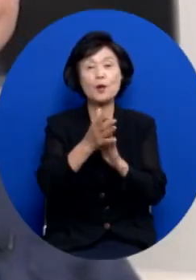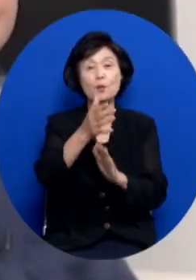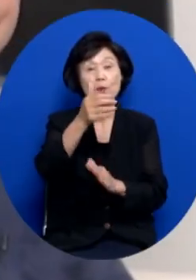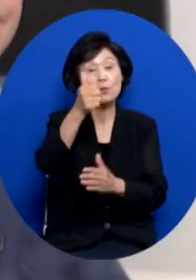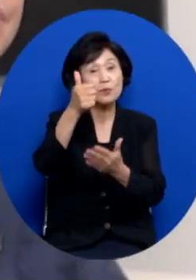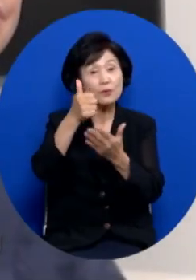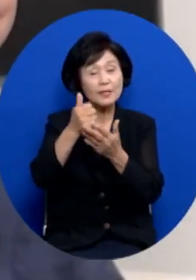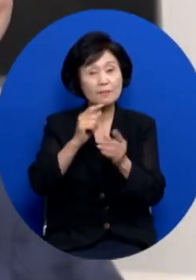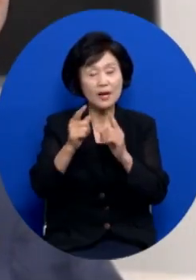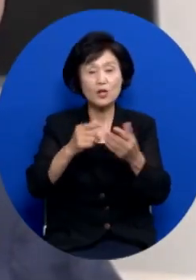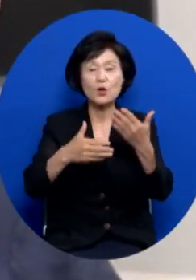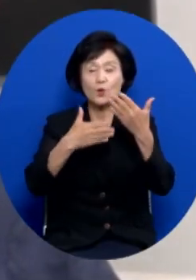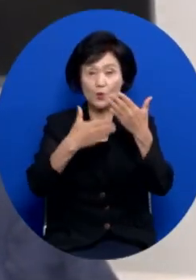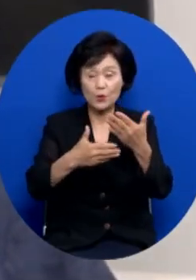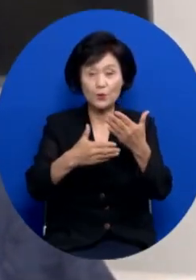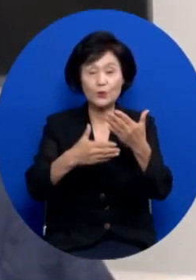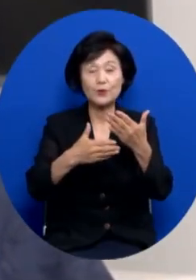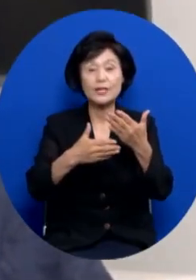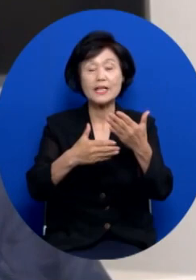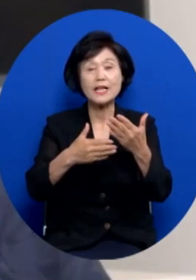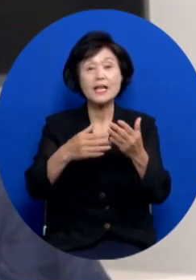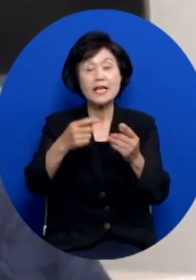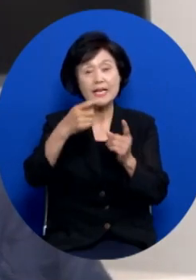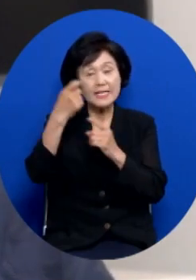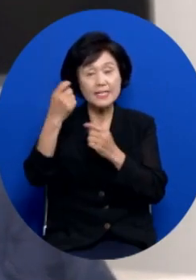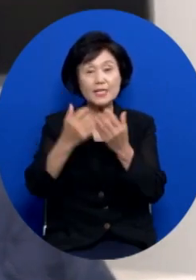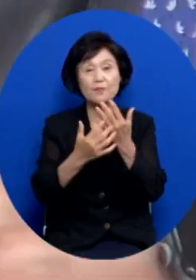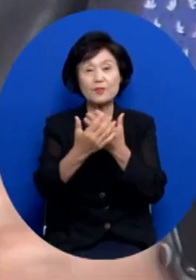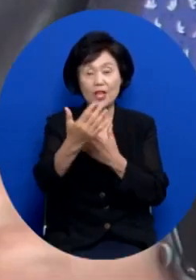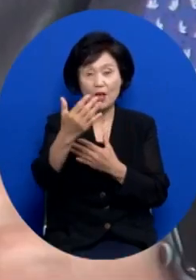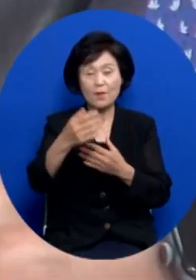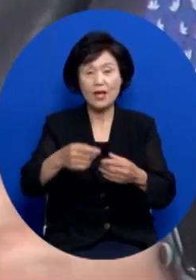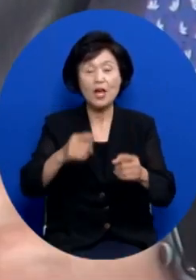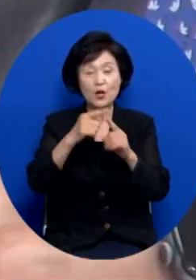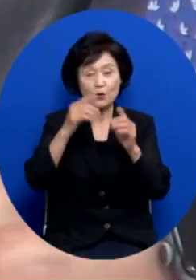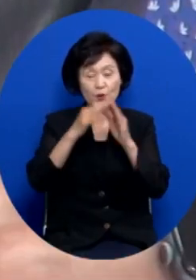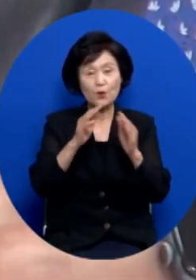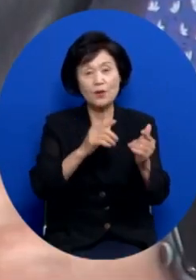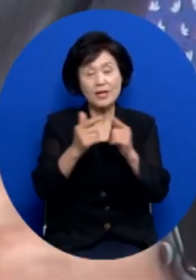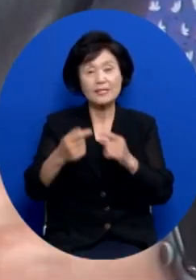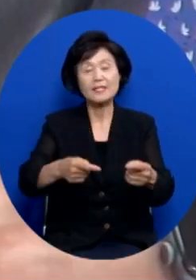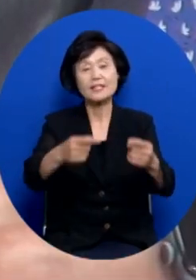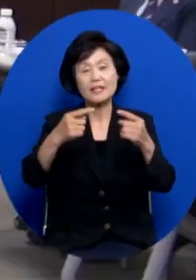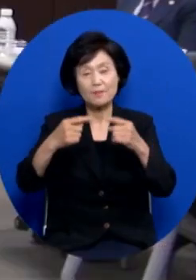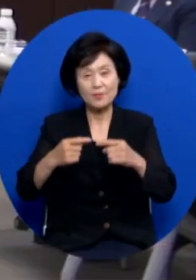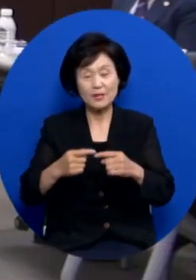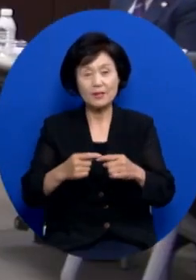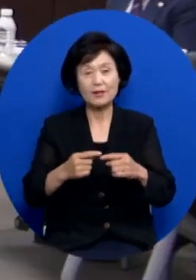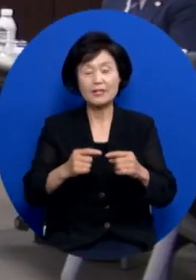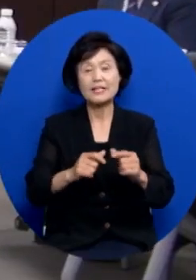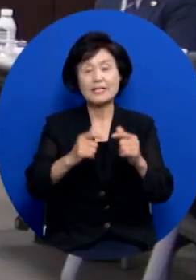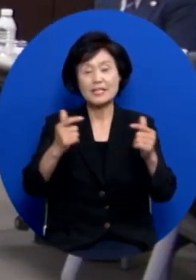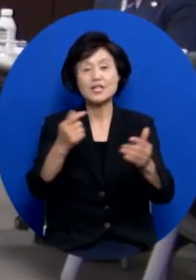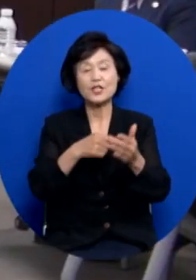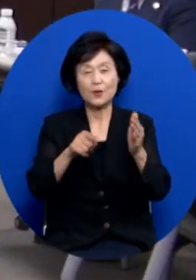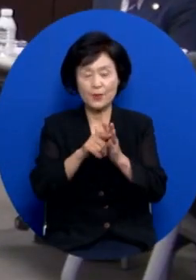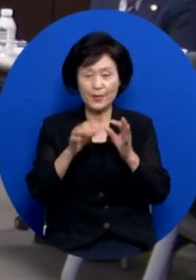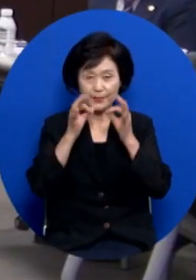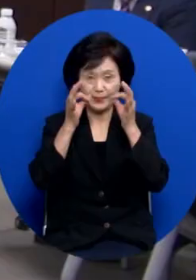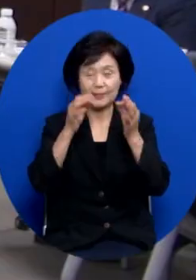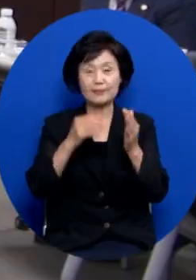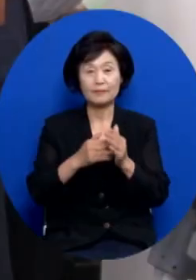오는 9월 9일 기념대회 노회와 교회에 참여도를 높이기 위한 협력을 당부했습니다 각 사업 본부장들은